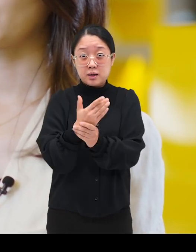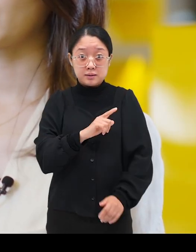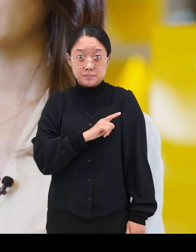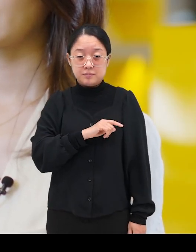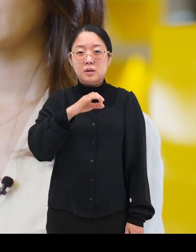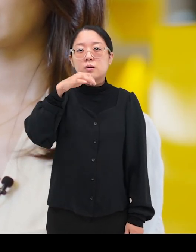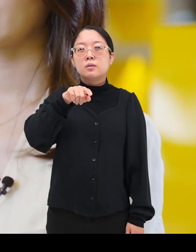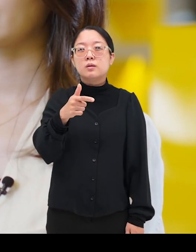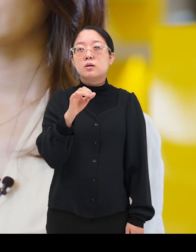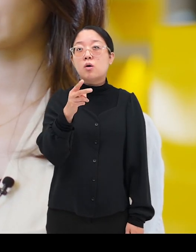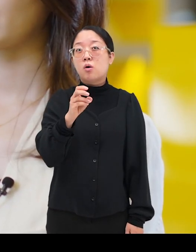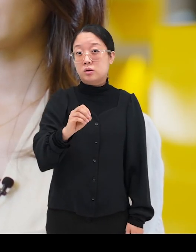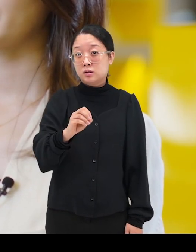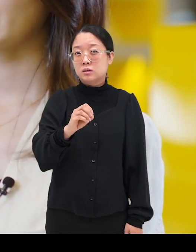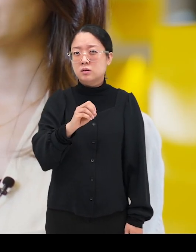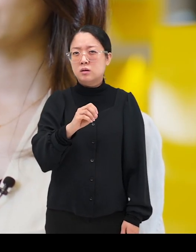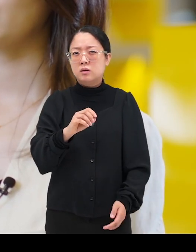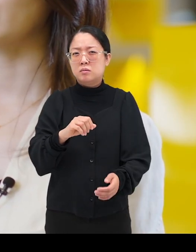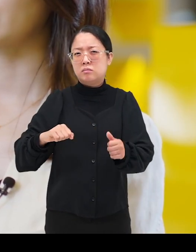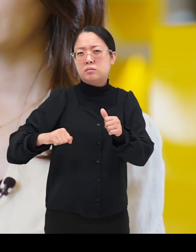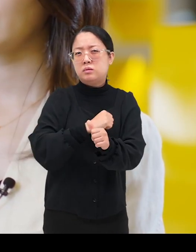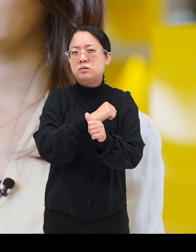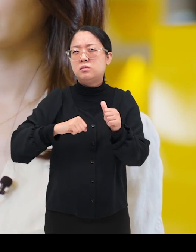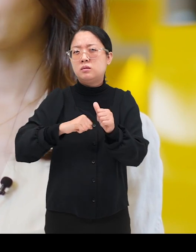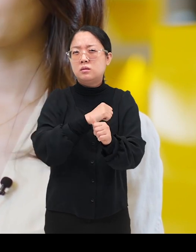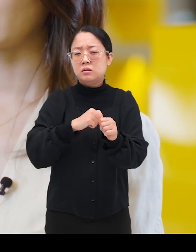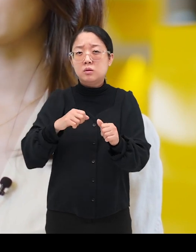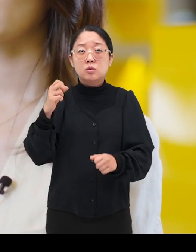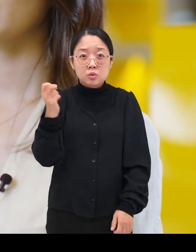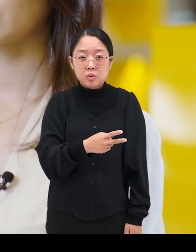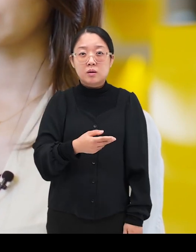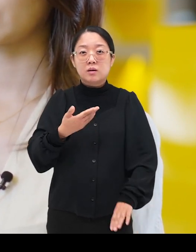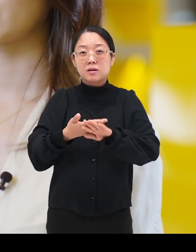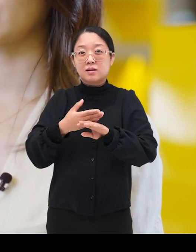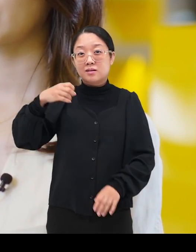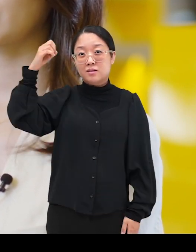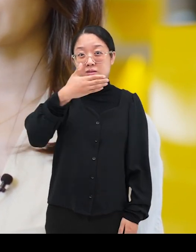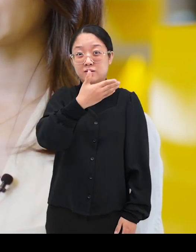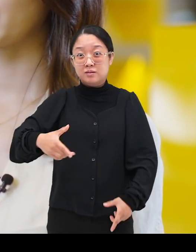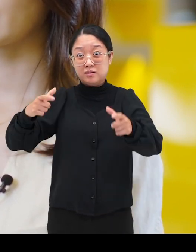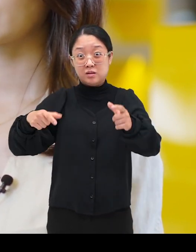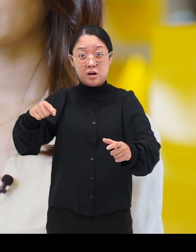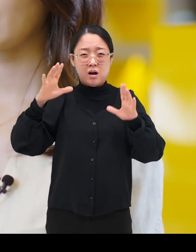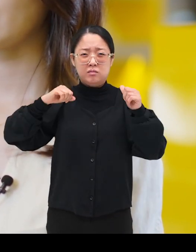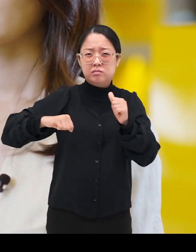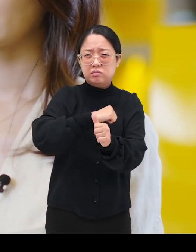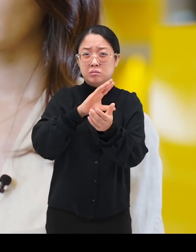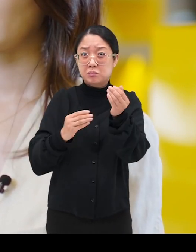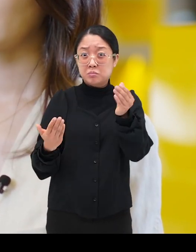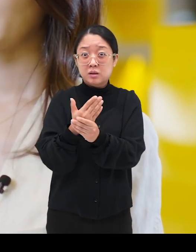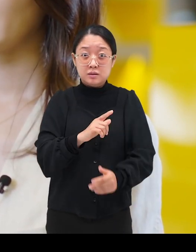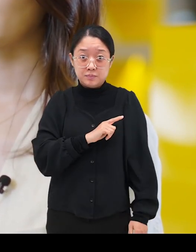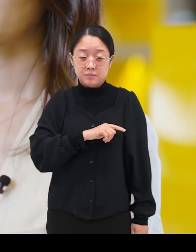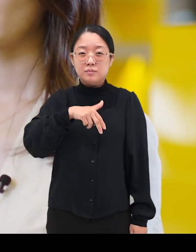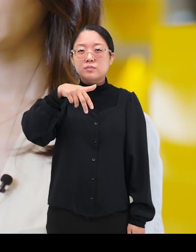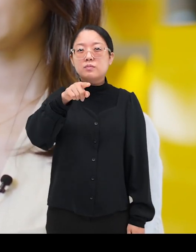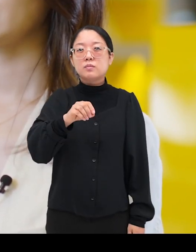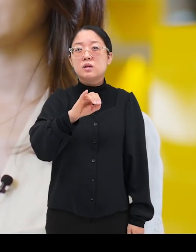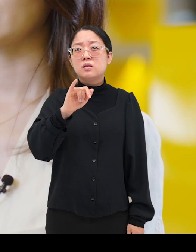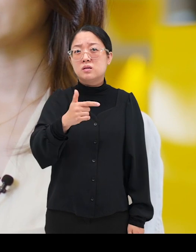있었던 아동학대 사건의 피해 아동 원영이, 그리고 또 양천구에서 있었던 아동학대 사건의 피해